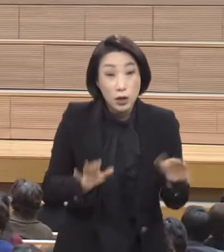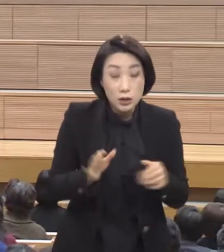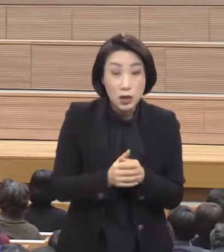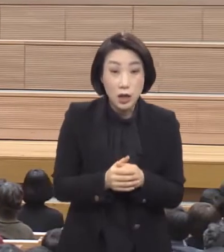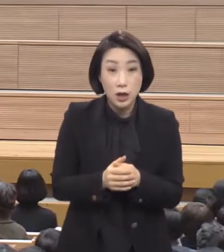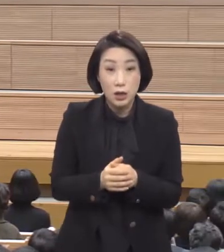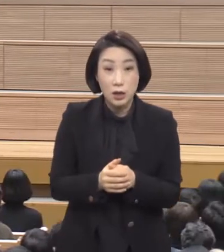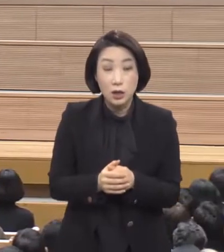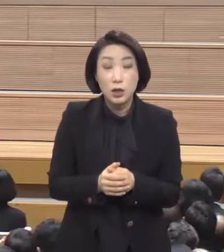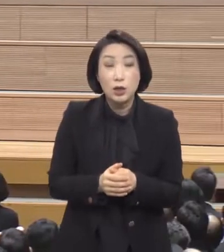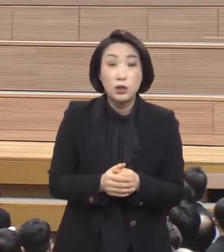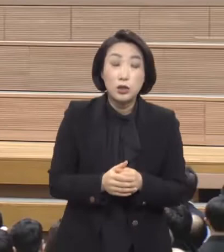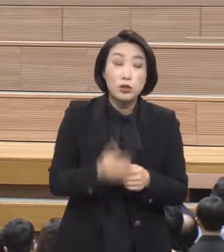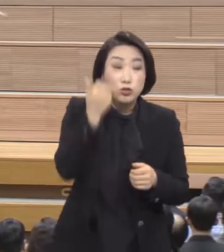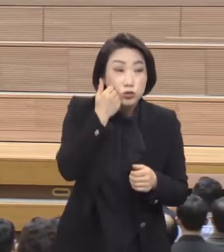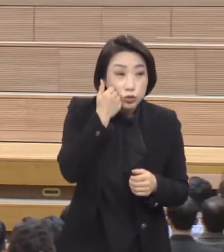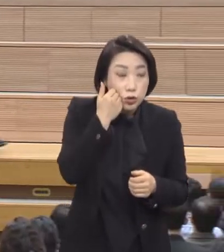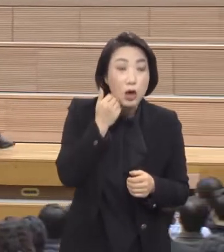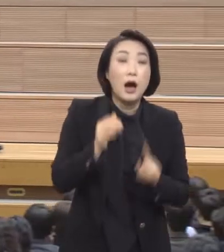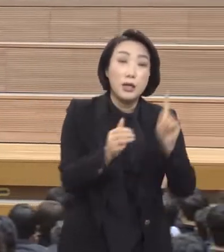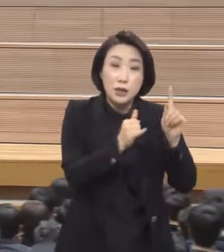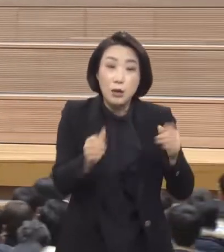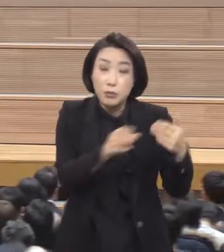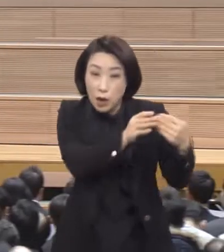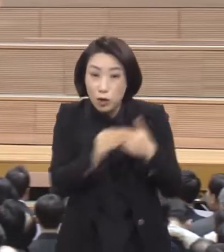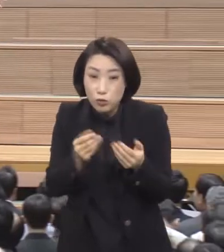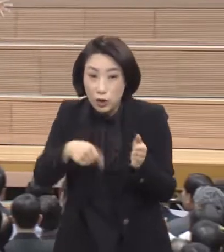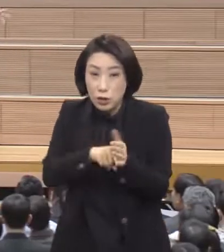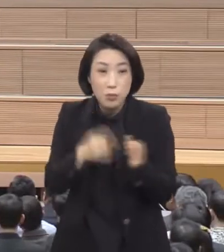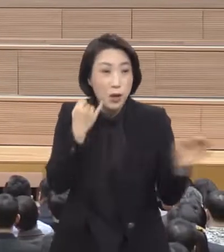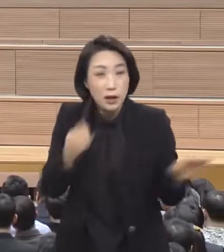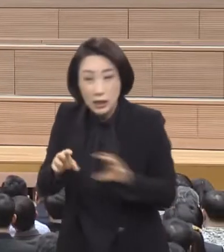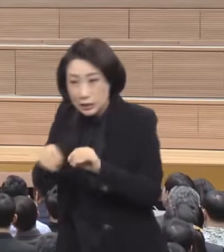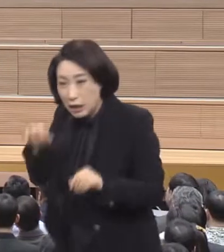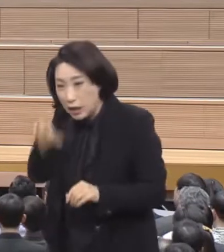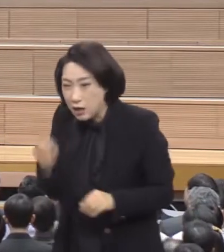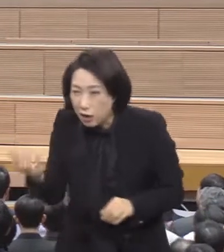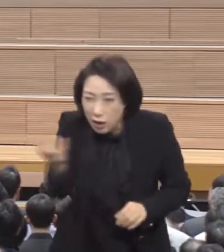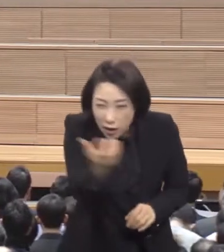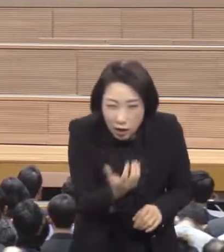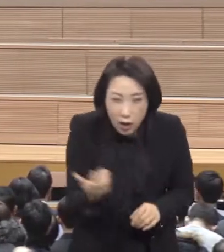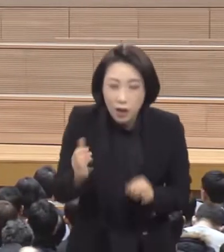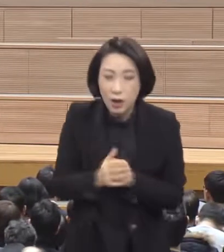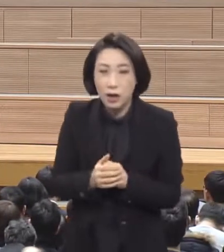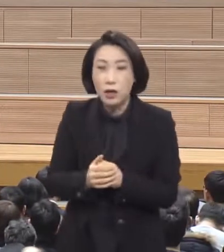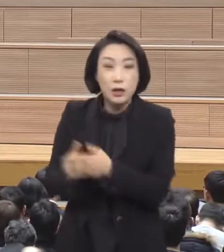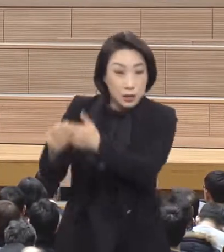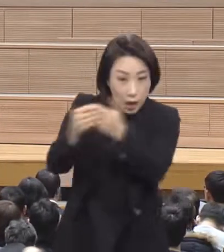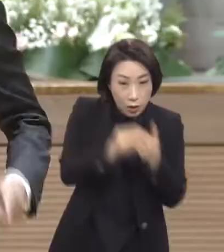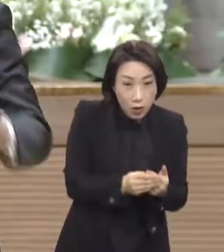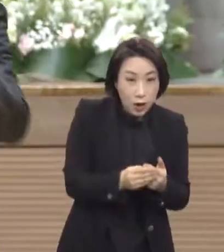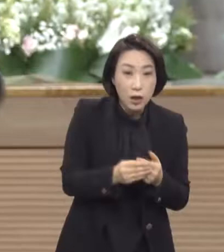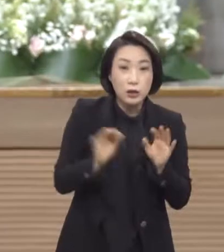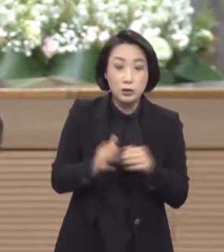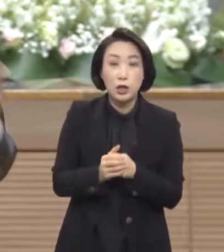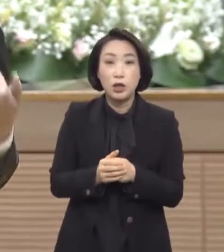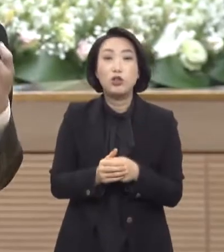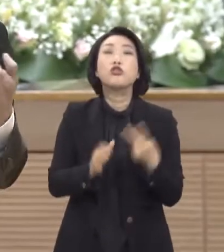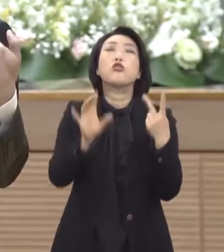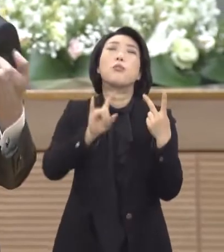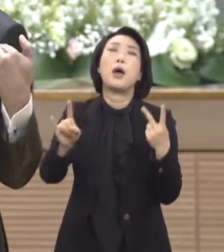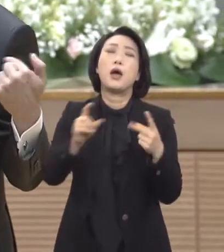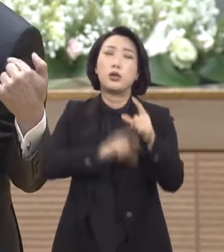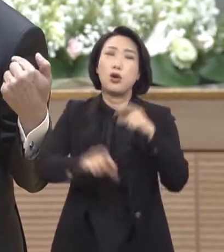교인 하나를 얻기 위해서 바다의 육지를 생기다가 교인 하나로든 배나 죽을 자식을 만든다. 왜? 저와